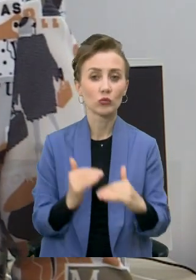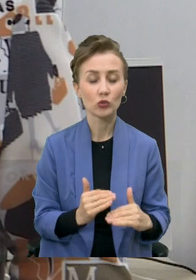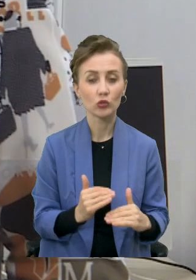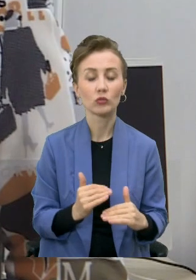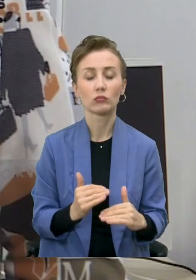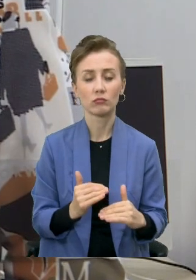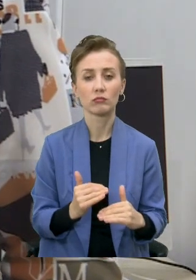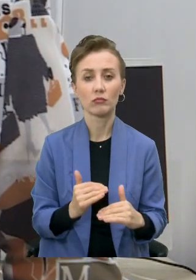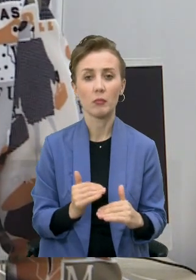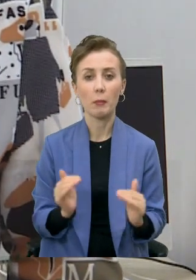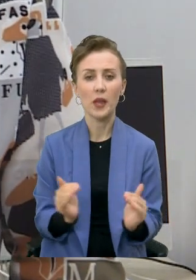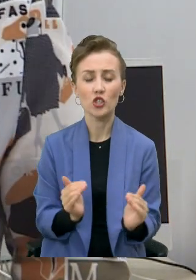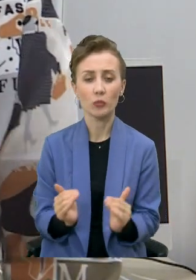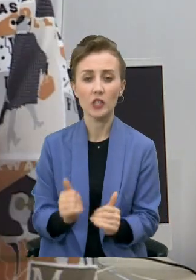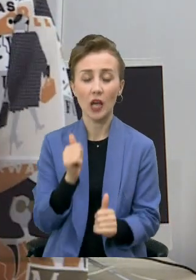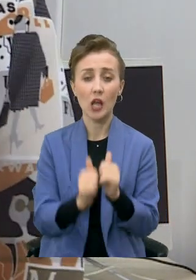0,65 и меньше